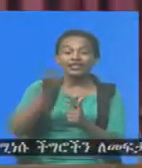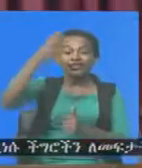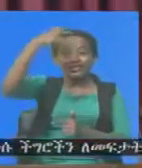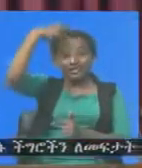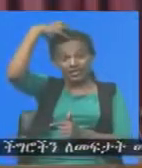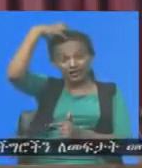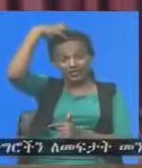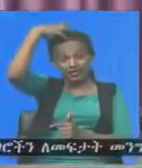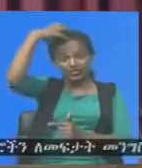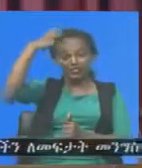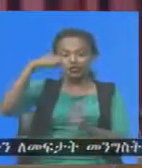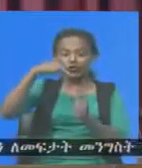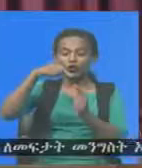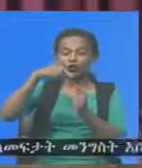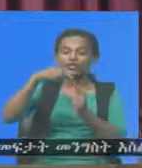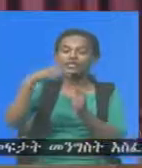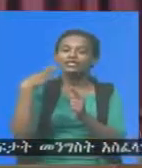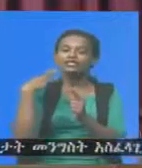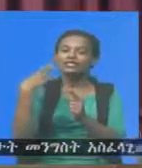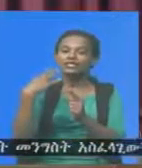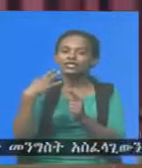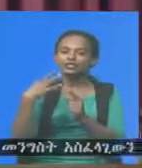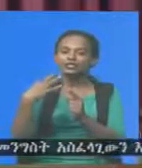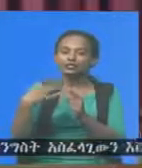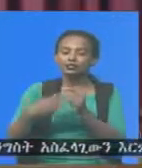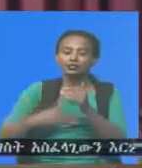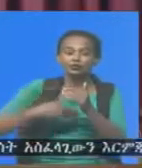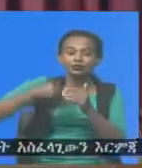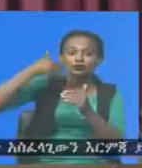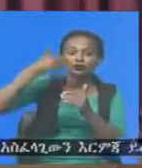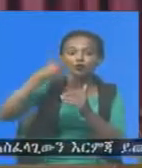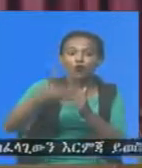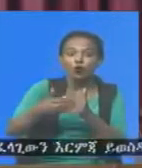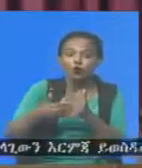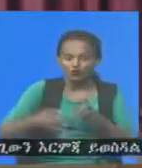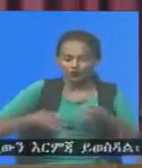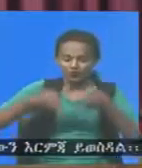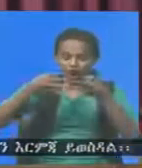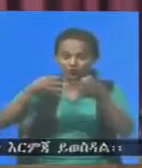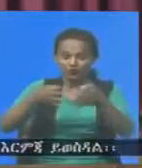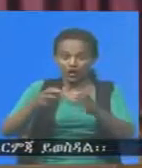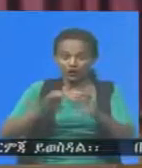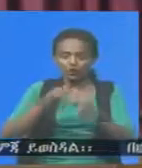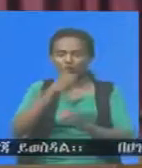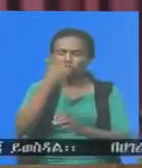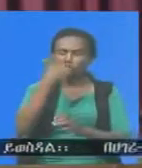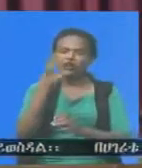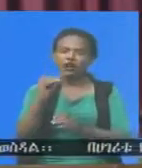ከመንግስት ወደ ግል ሲዘዋወሩ ጥንቃቄ የሚያስፈልጋቸው ሴክተሮች በሌሎች አፍሪካ ሀገራት የተደረጉ